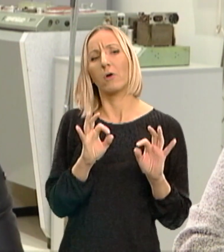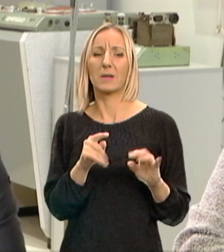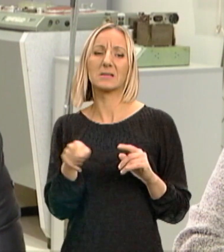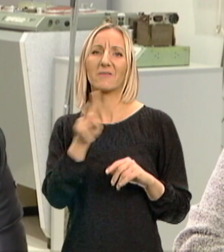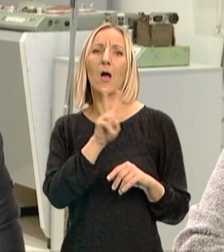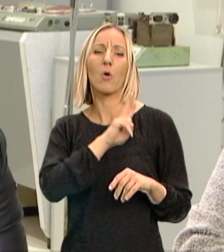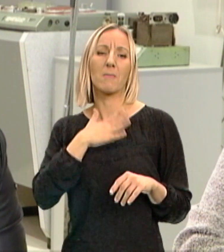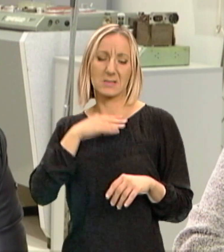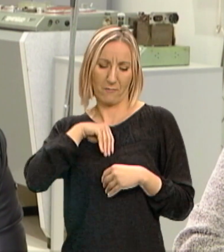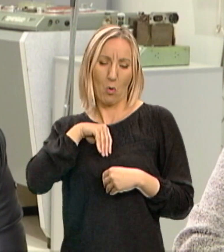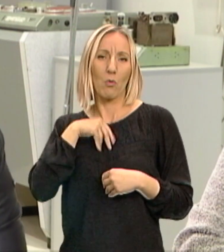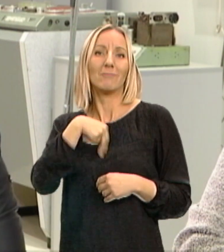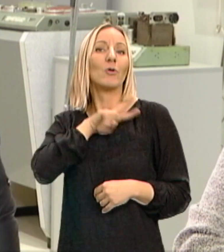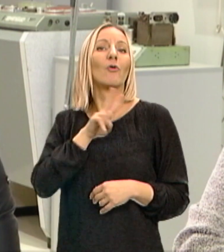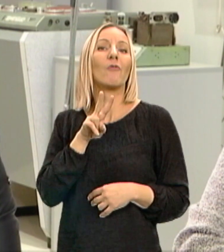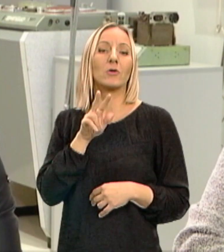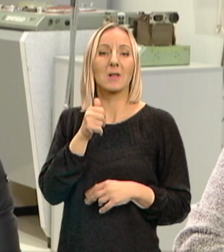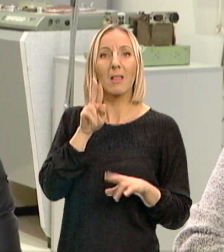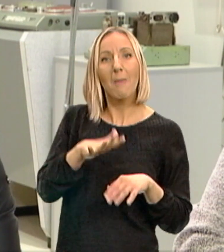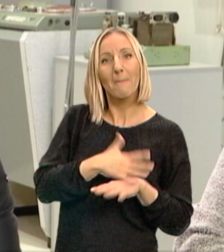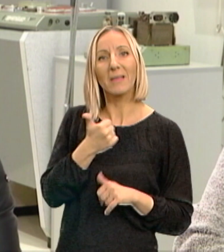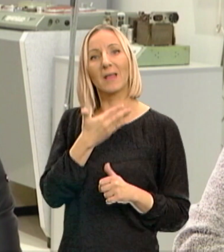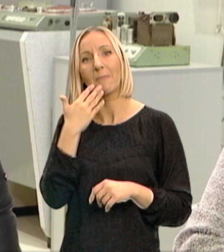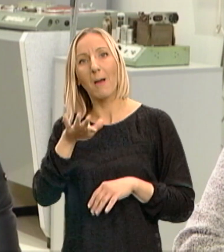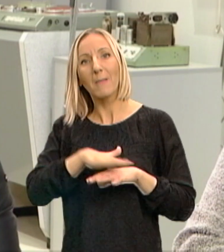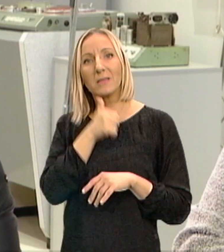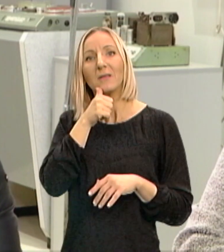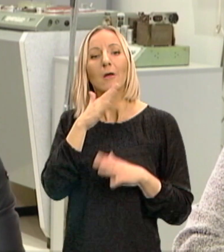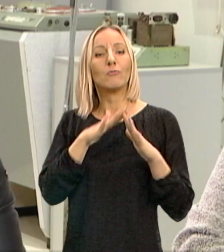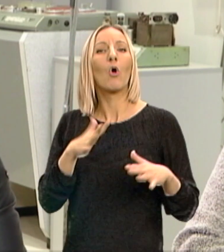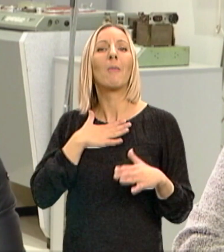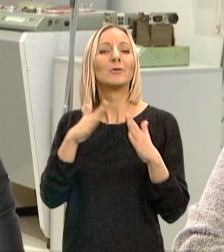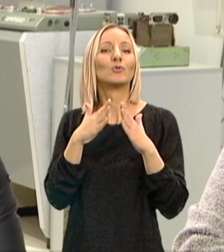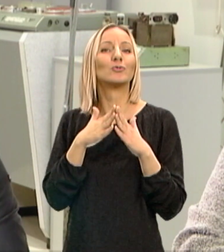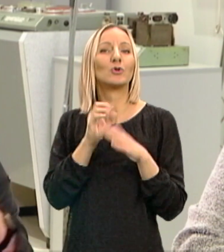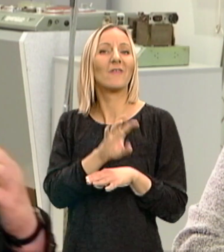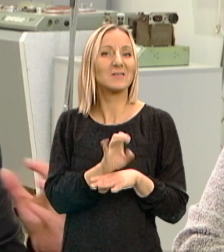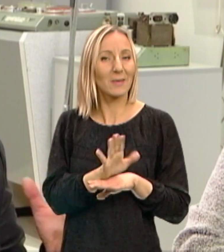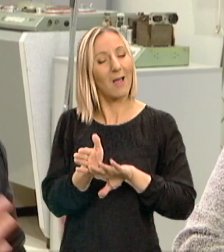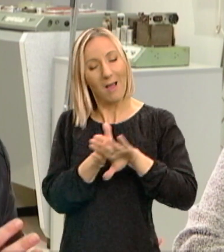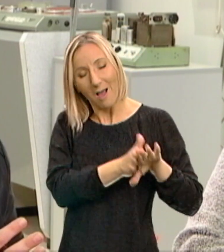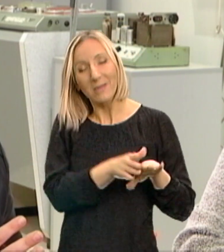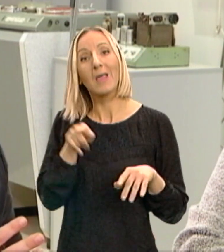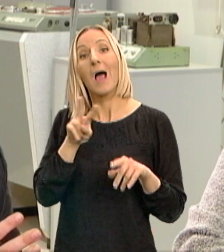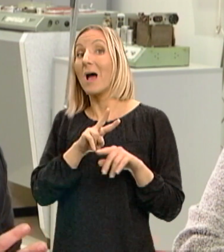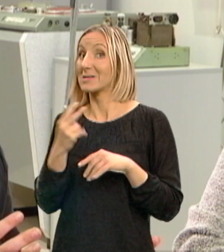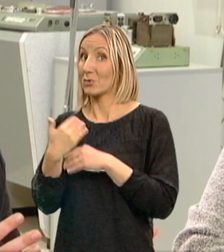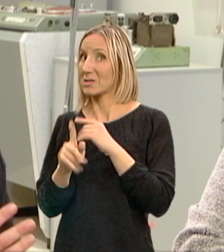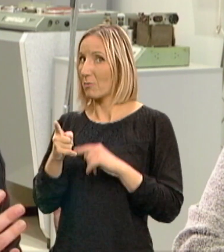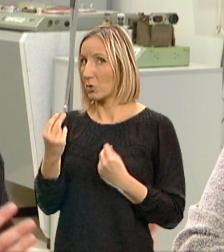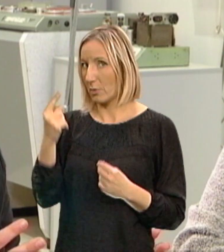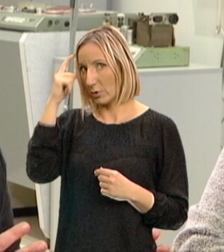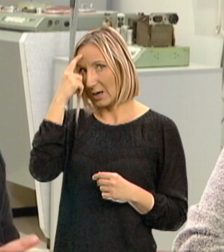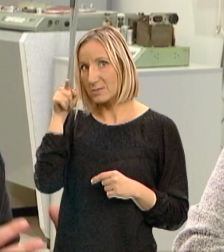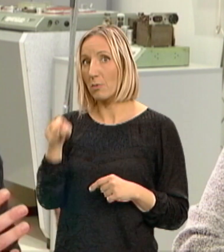nosi svoju odgovornost da li je ima ili je nema i domaće vaspitanje, ali sa druge strane moramo dobro da razmislimo o tom